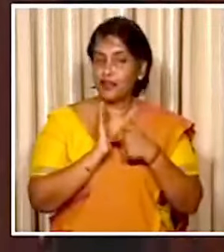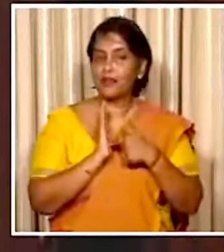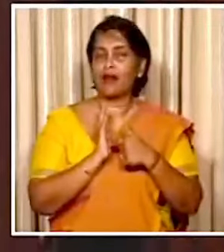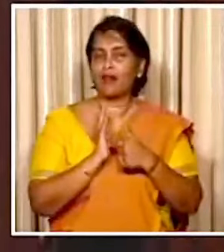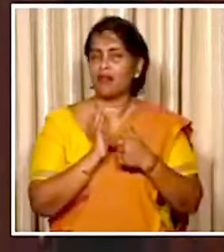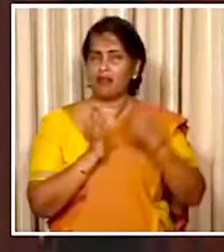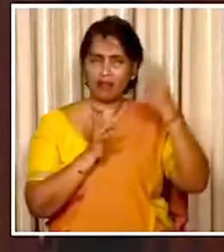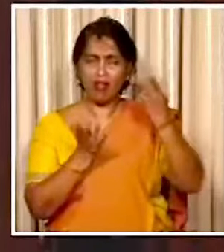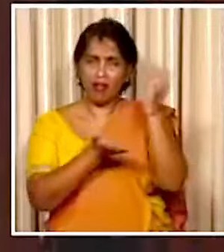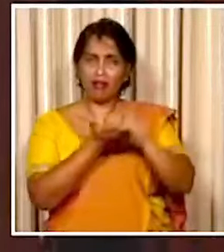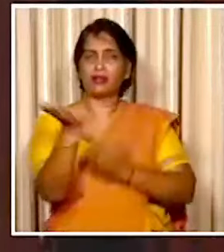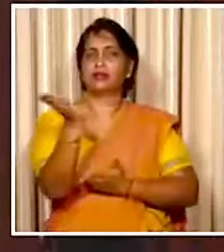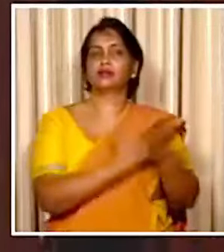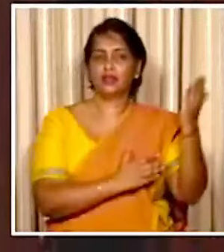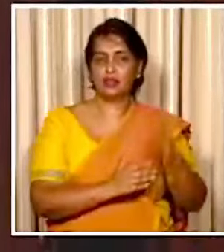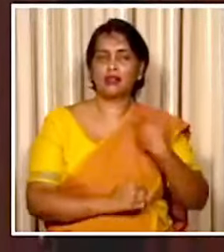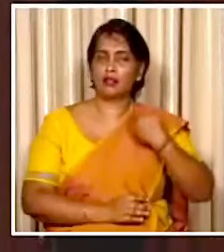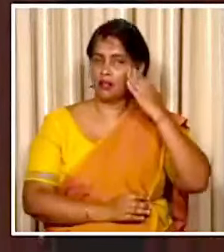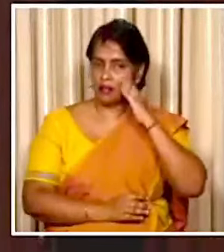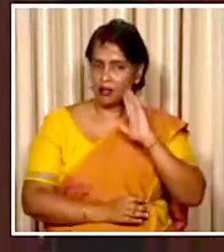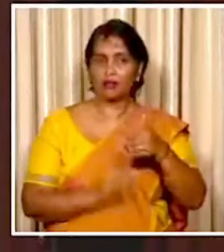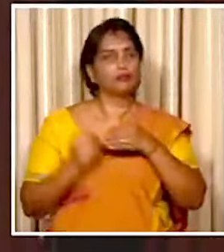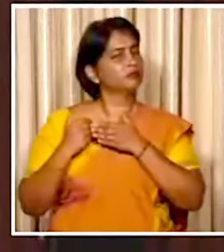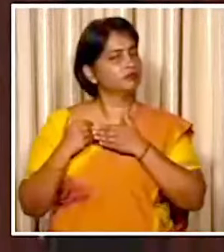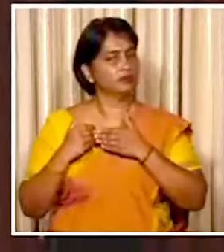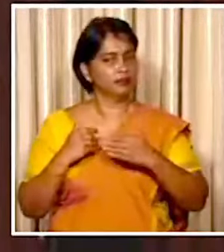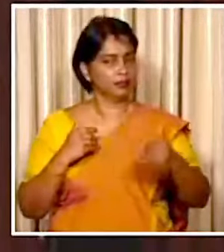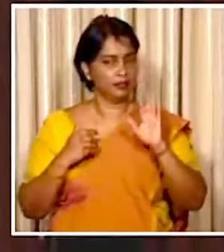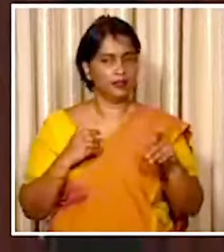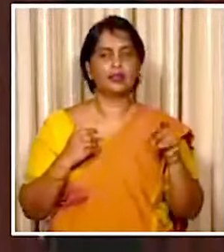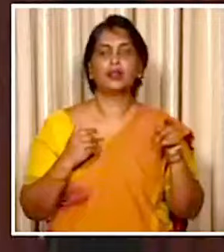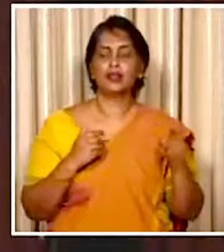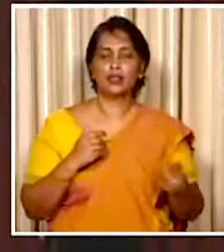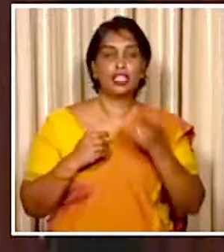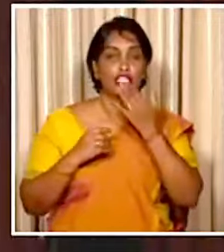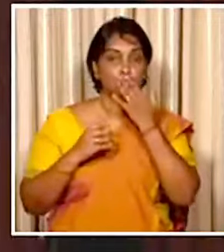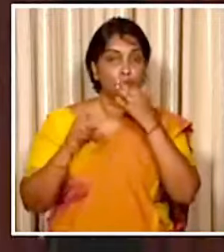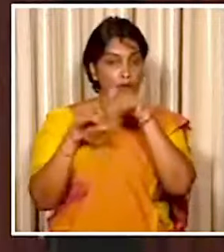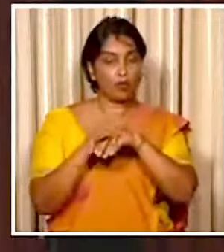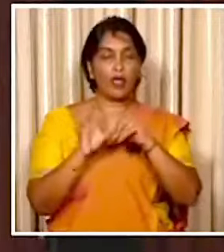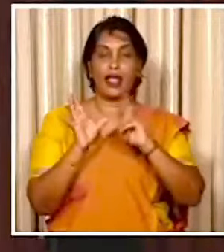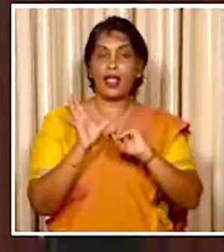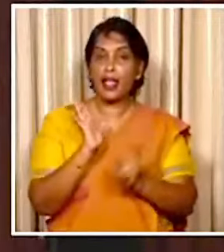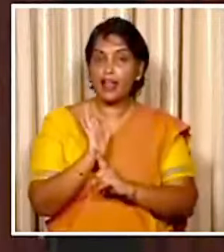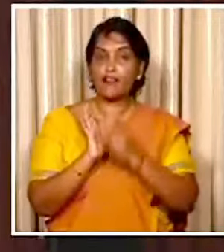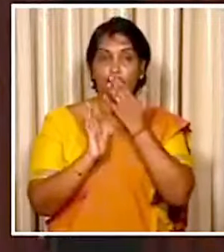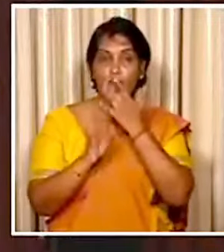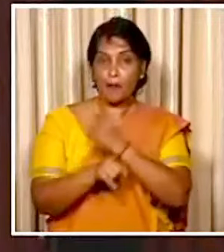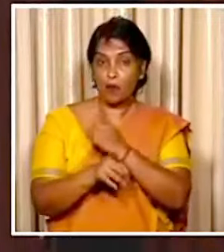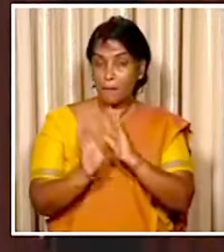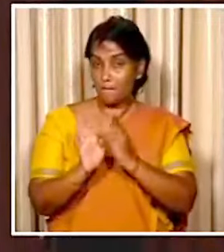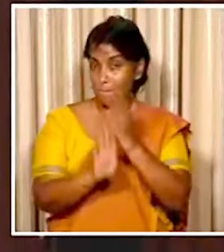විමසා සිටිනවා. එතකොට සාමාන්‍ය සම්ප්‍රදාය තමයි මෙතෙක්කල් සිද්ධ වෙලා තිබෙන්නේ පාසල් පද්ධතියේ උසස් පෙළ පන්ති ආරම්භ කරන්න